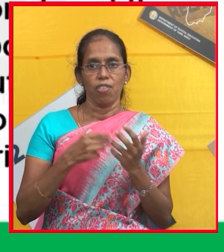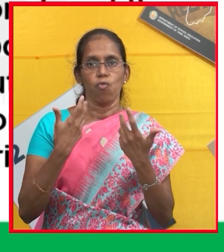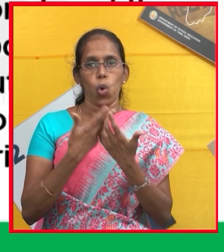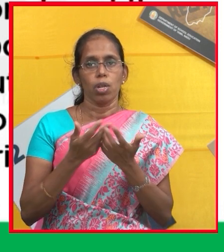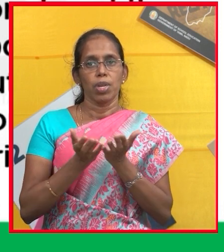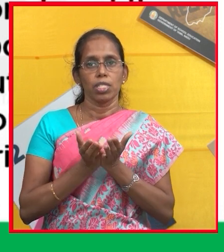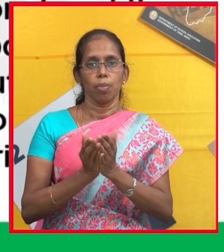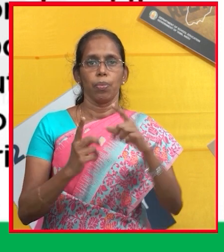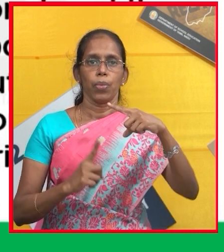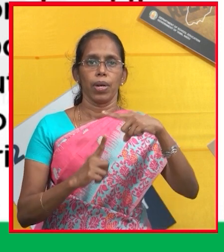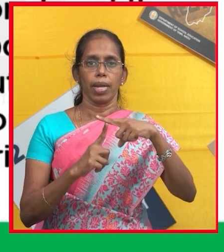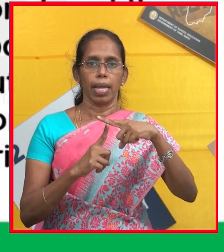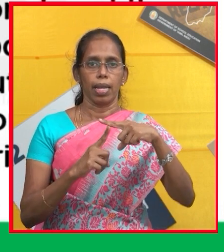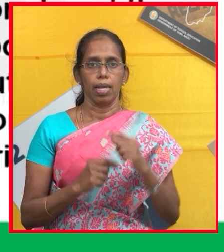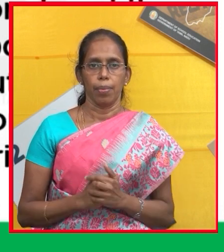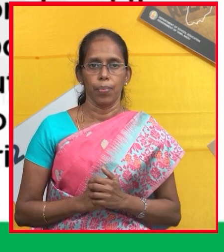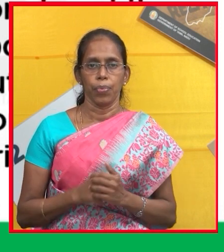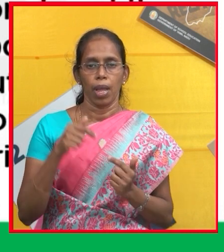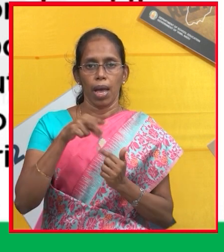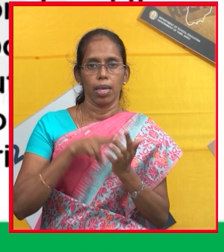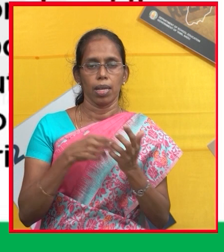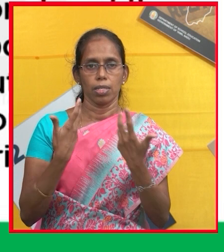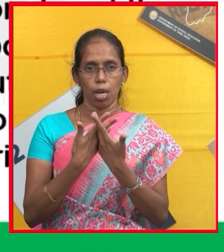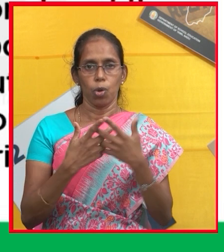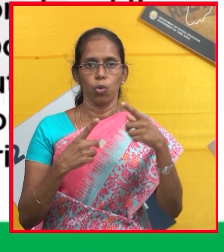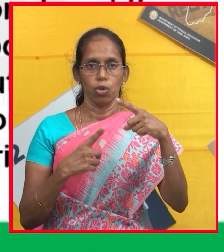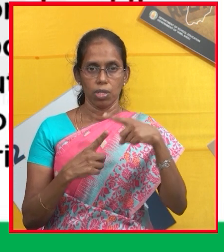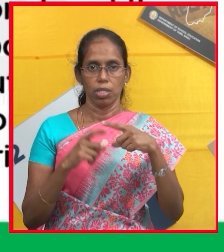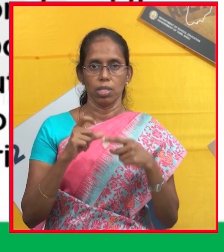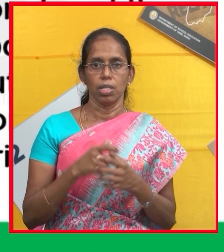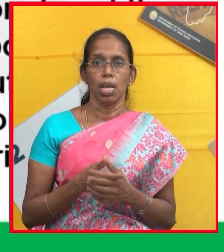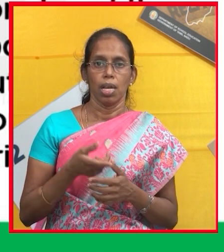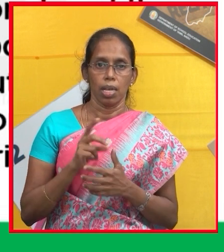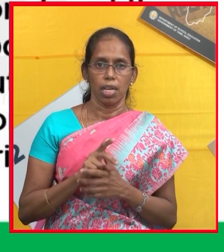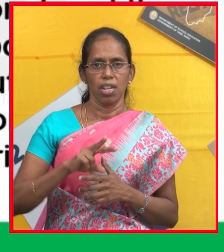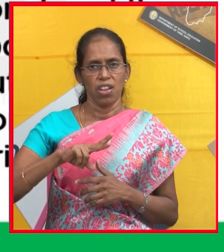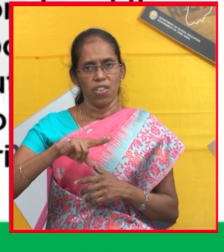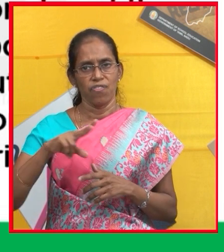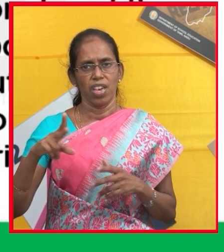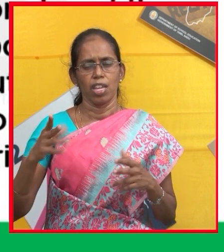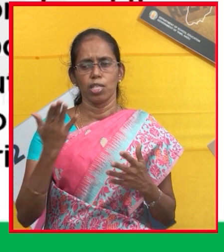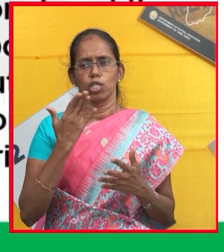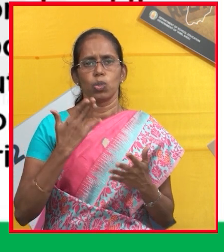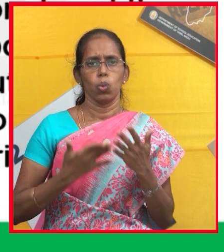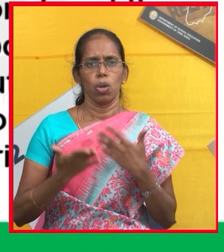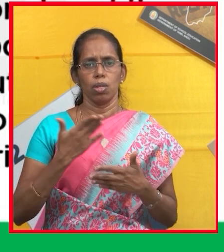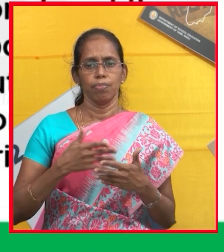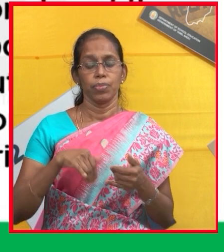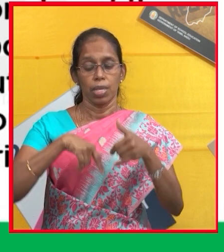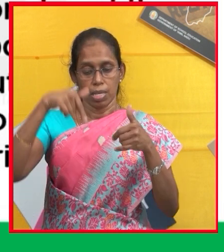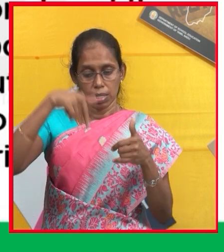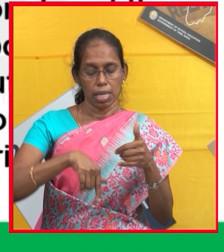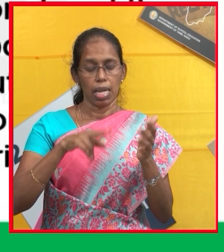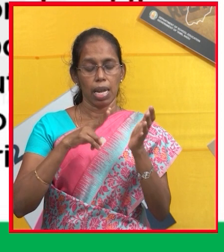Training Centre, INWTC, again acronym, and at various schools in the